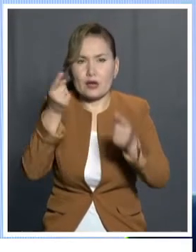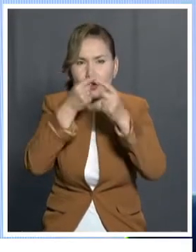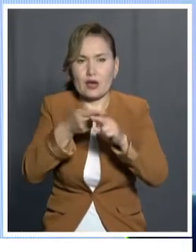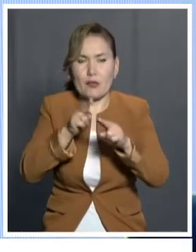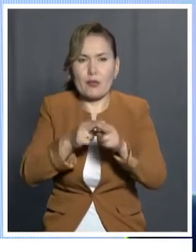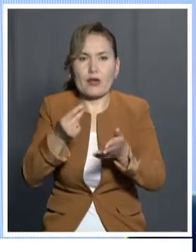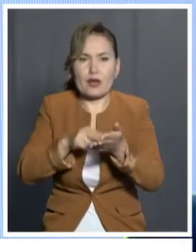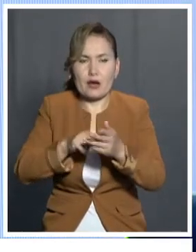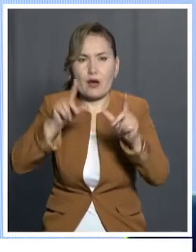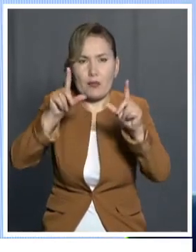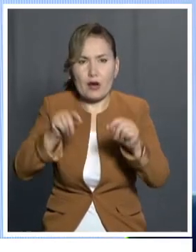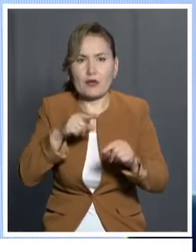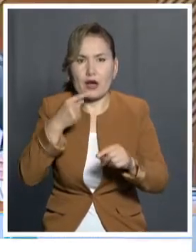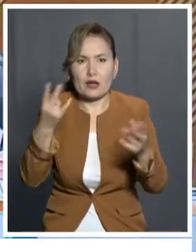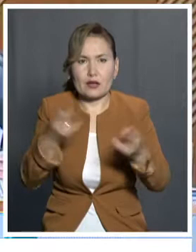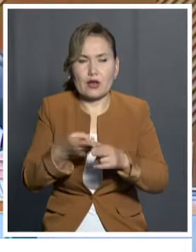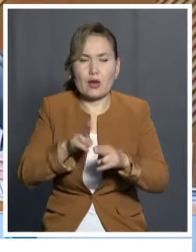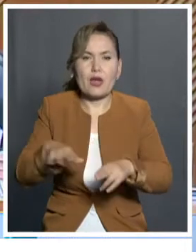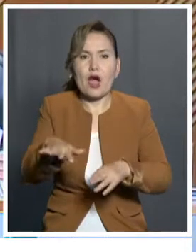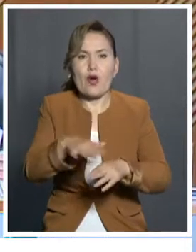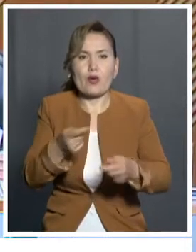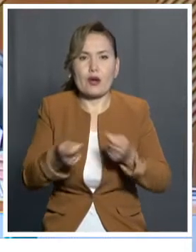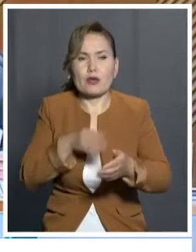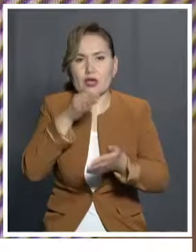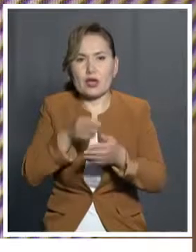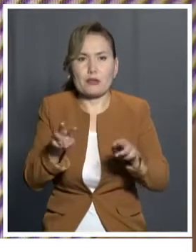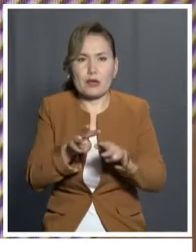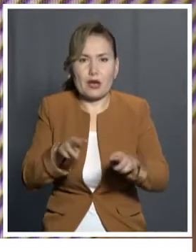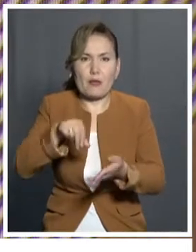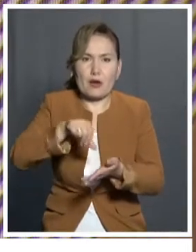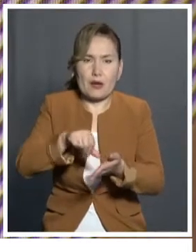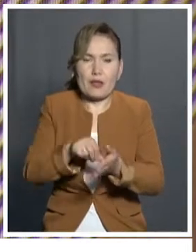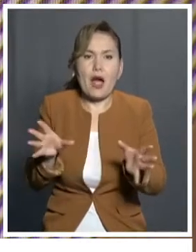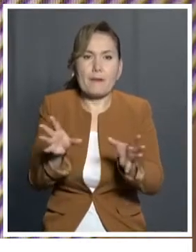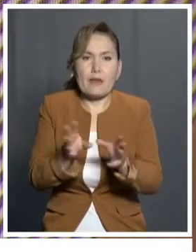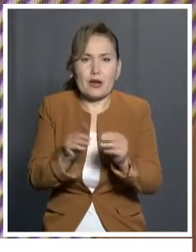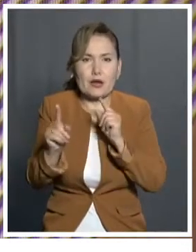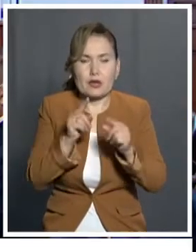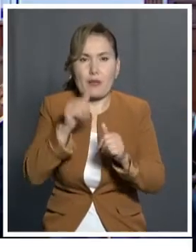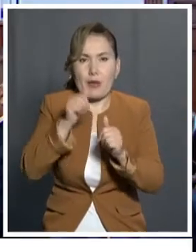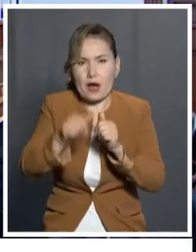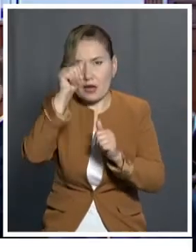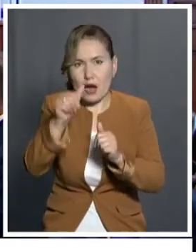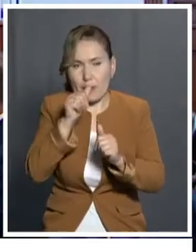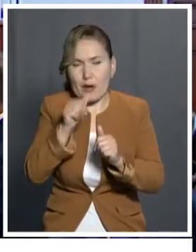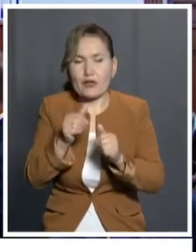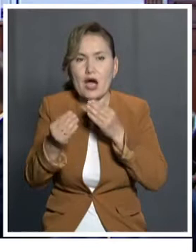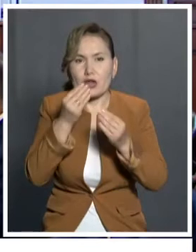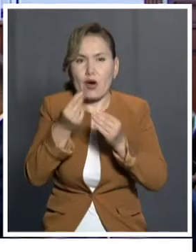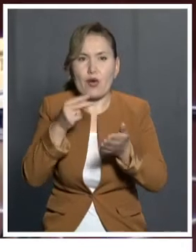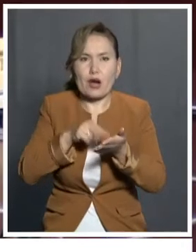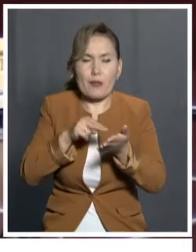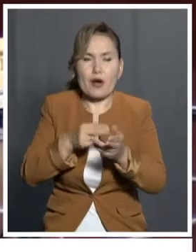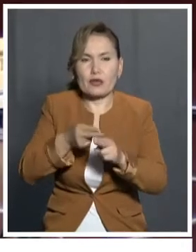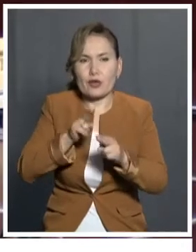тұрақтандыру қажет екендігіне тоқталды. Ол үшін өңір әкімдері мен жауапты министрлік өкілдері бірлесе отырып, ай сайын тауар бағасы және